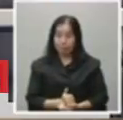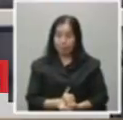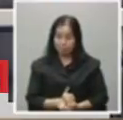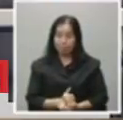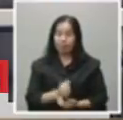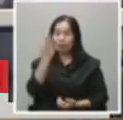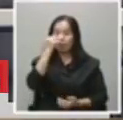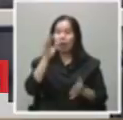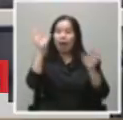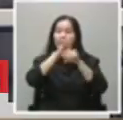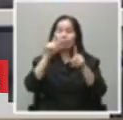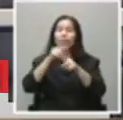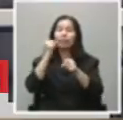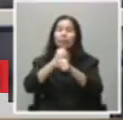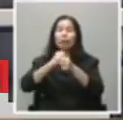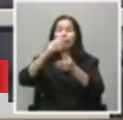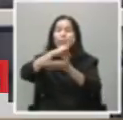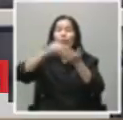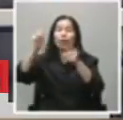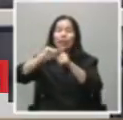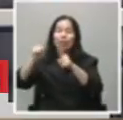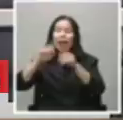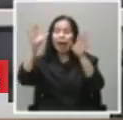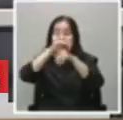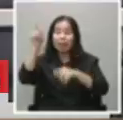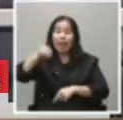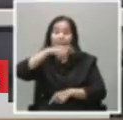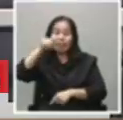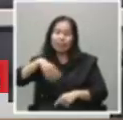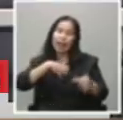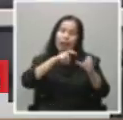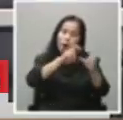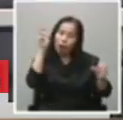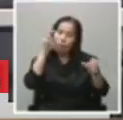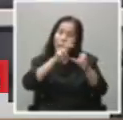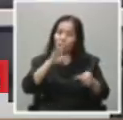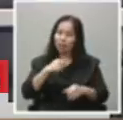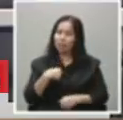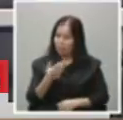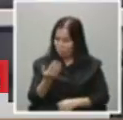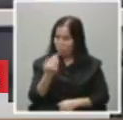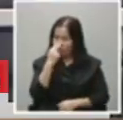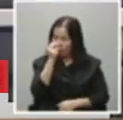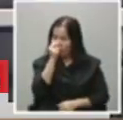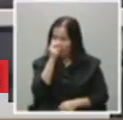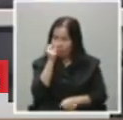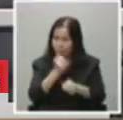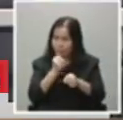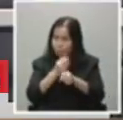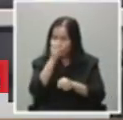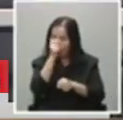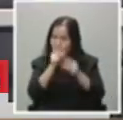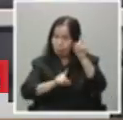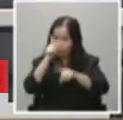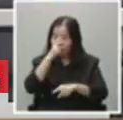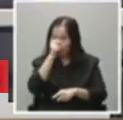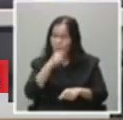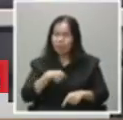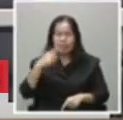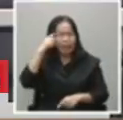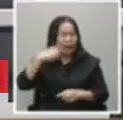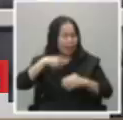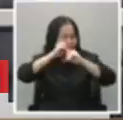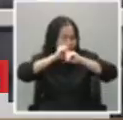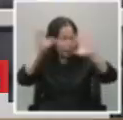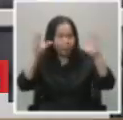มือนอังกฤษที่เขาทำ Brexit นะครับจะออกจาก EU มั้ยเอาแบบนั้นมั้ยฮะน่าทำนะท่านประธานครับถ้าทำได้จะเป็นประโยชน์จะได้รู้เสียที